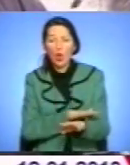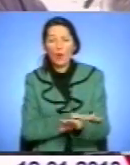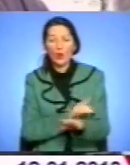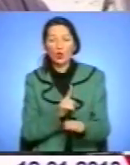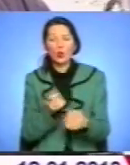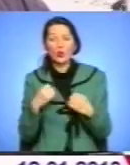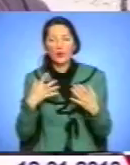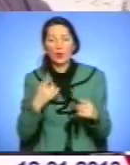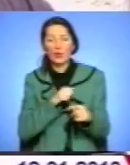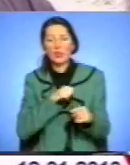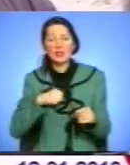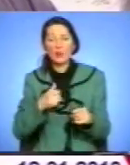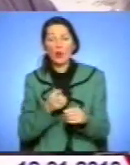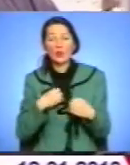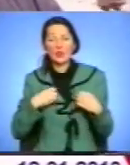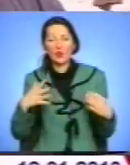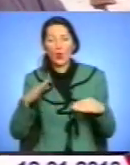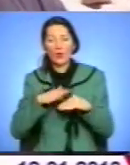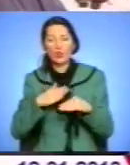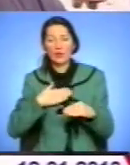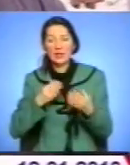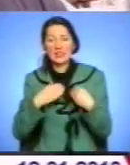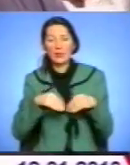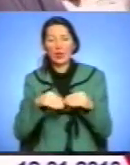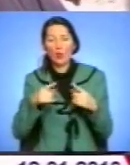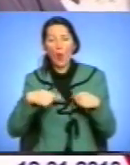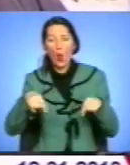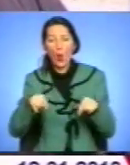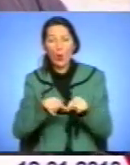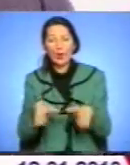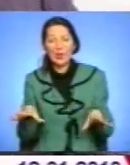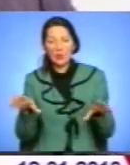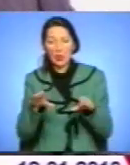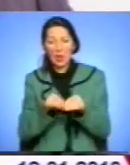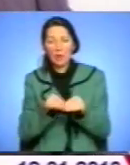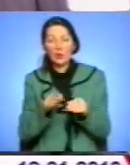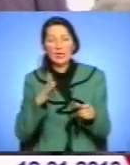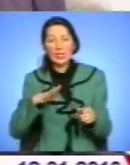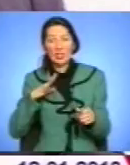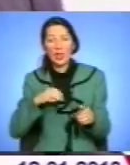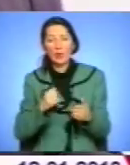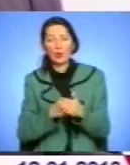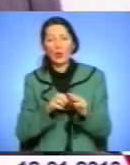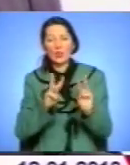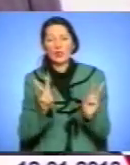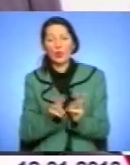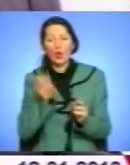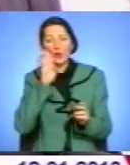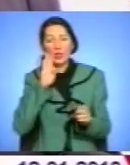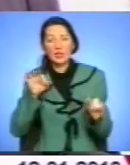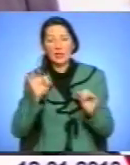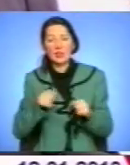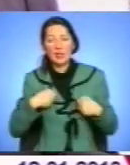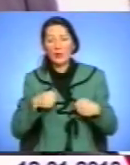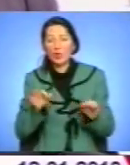святкування самого святвечора, то в цілому в нас в сімейному колі по традиціях, так, ми збираємо, чекаємо до святої водички, стараємось нічого не